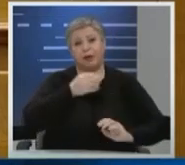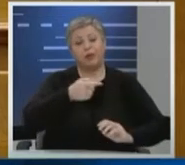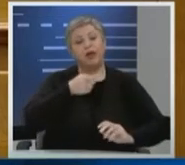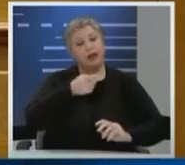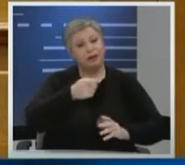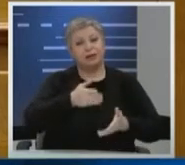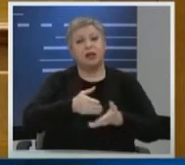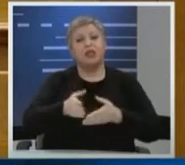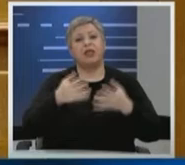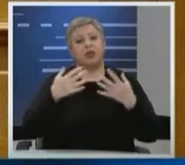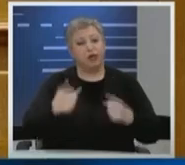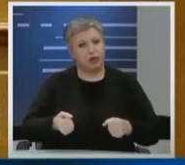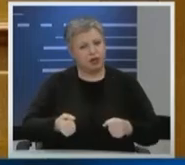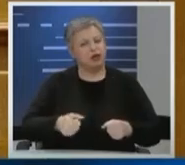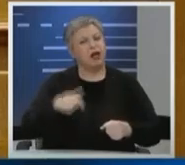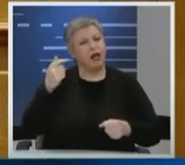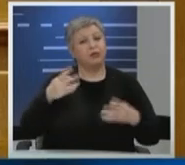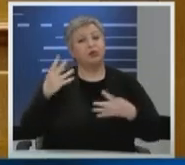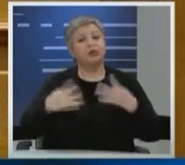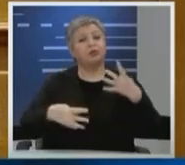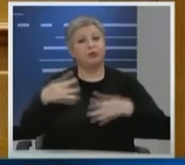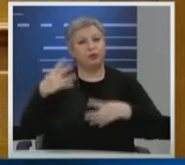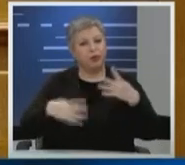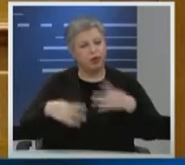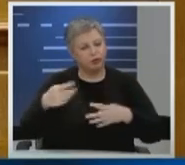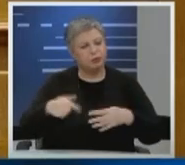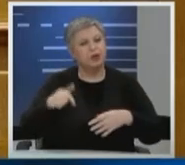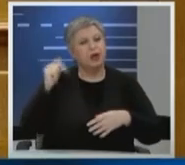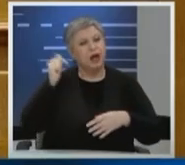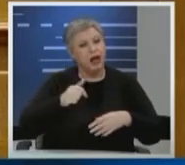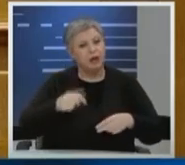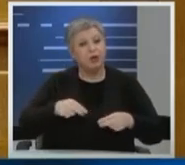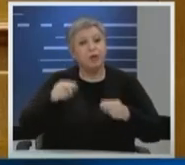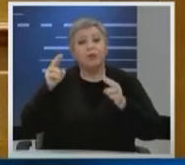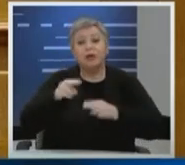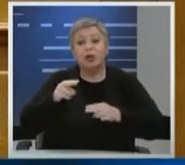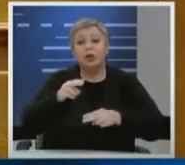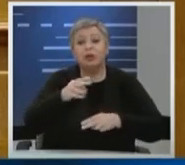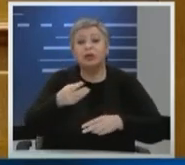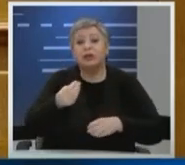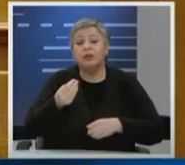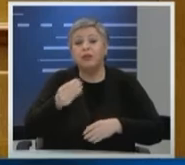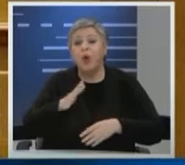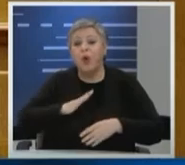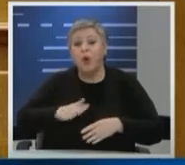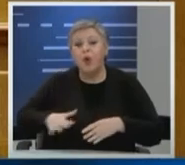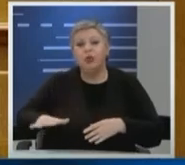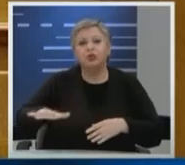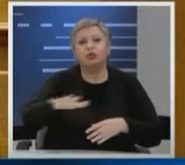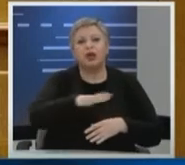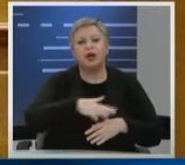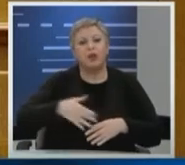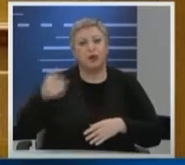ένας προϋπολογισμός περιοριστικός όσον αφορά τα λαϊκά στρώματα, τις ανάγκες τους και τα δικαιώματά